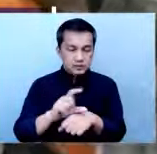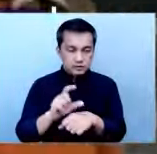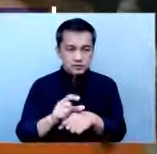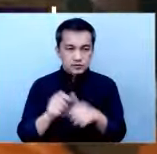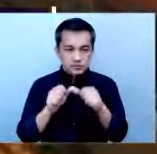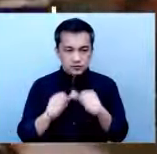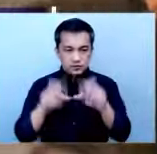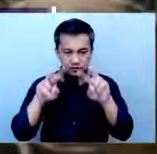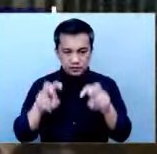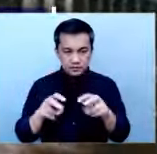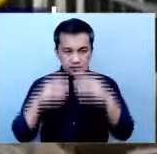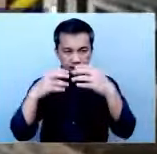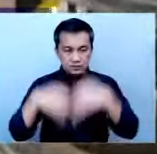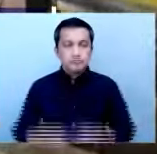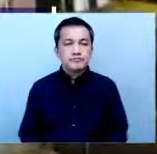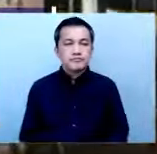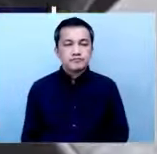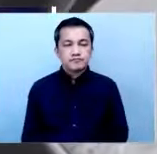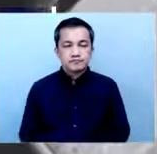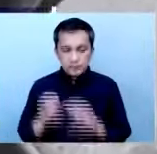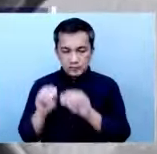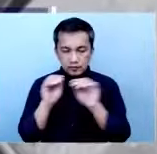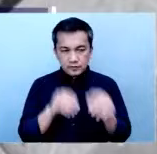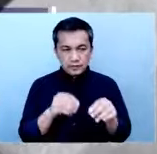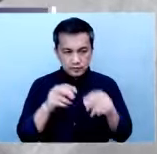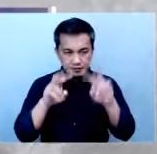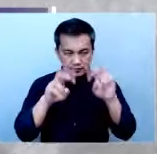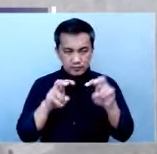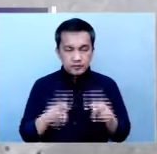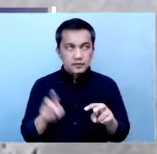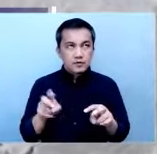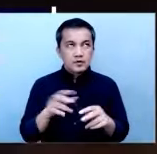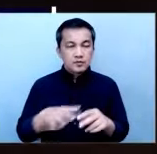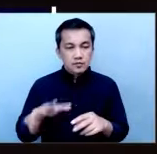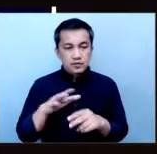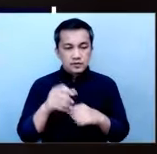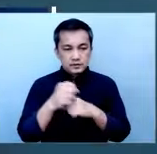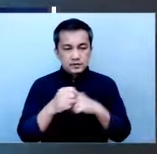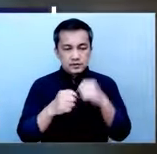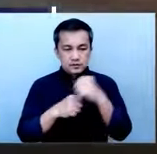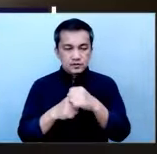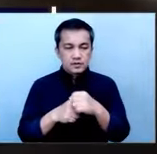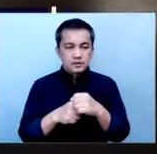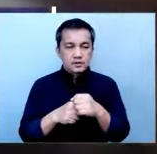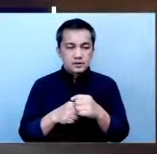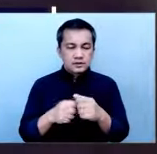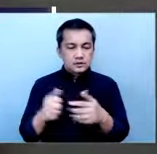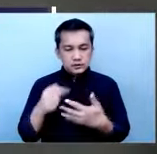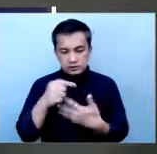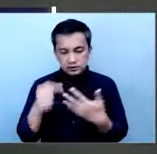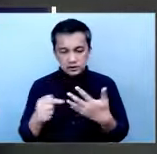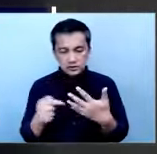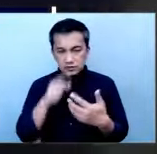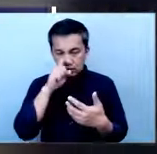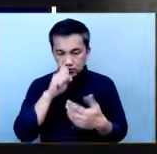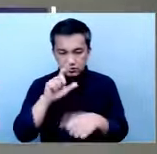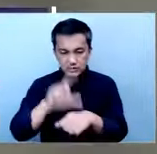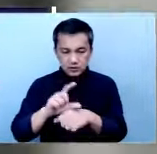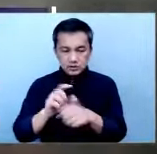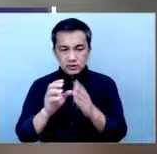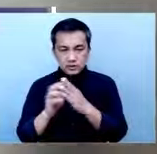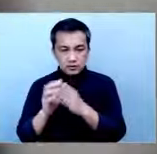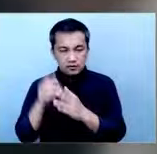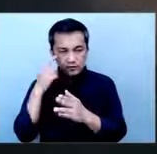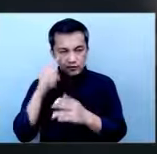investigasyon sa pagguho. Isa sa ilalim din sa pagsusuri ang buong istruktura, pati ang ibang lumang simbahan sa lungsod